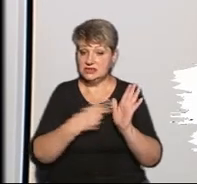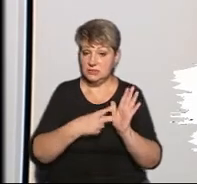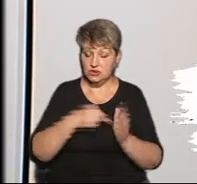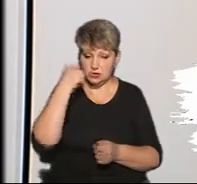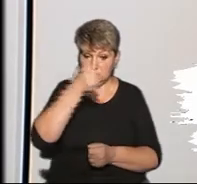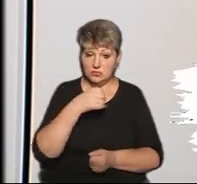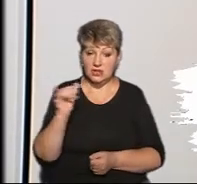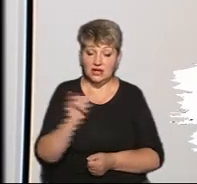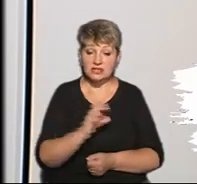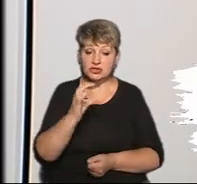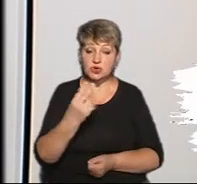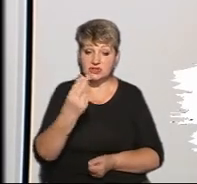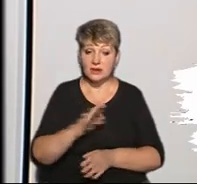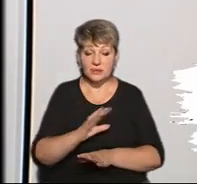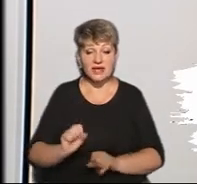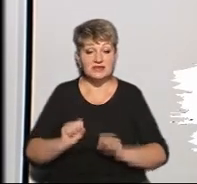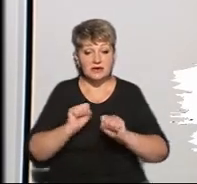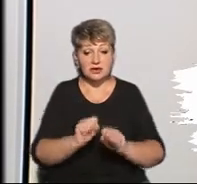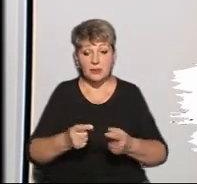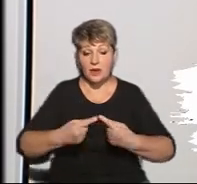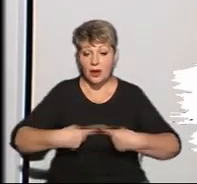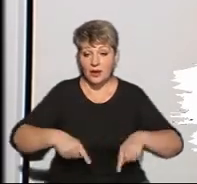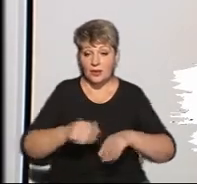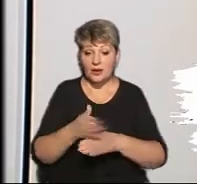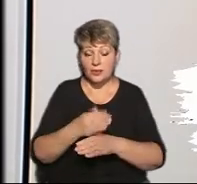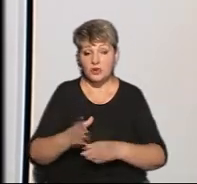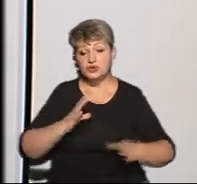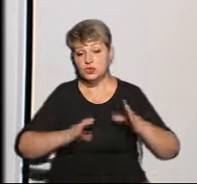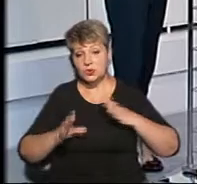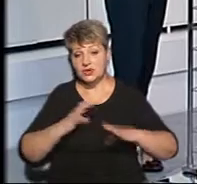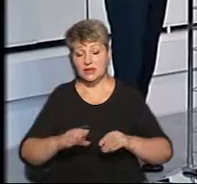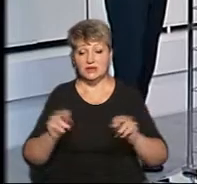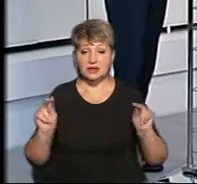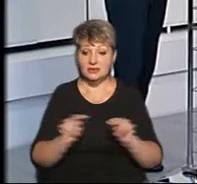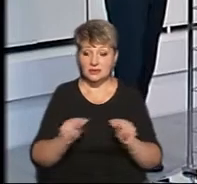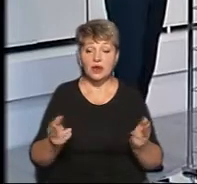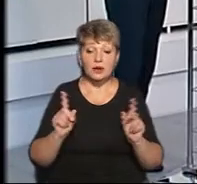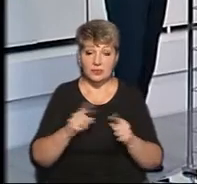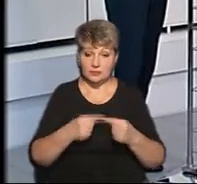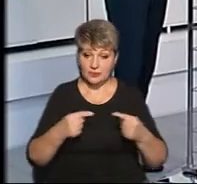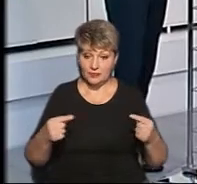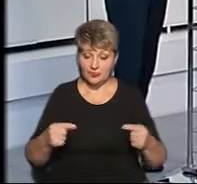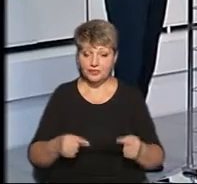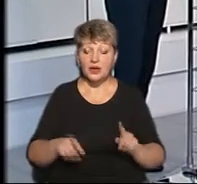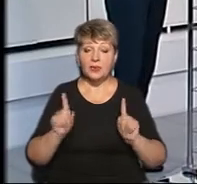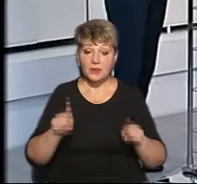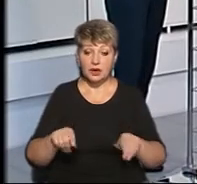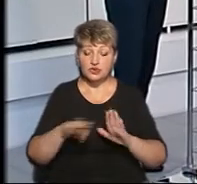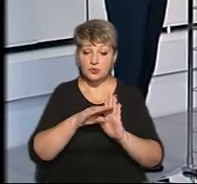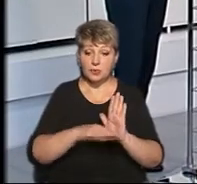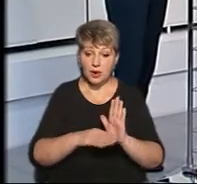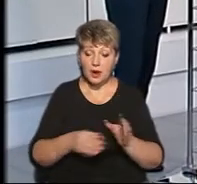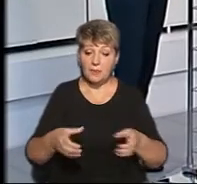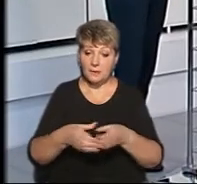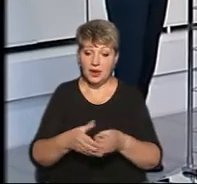також соціально незахищені категорії, студенти, школярі тощо. Також в програмі партії акцент